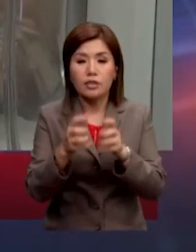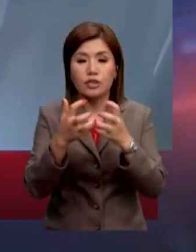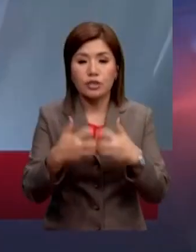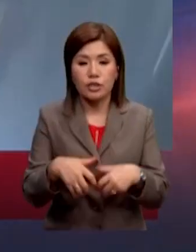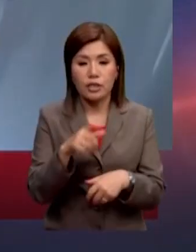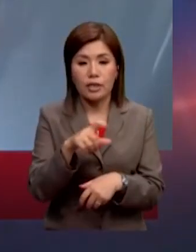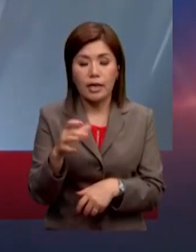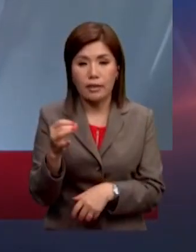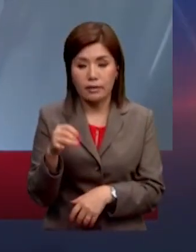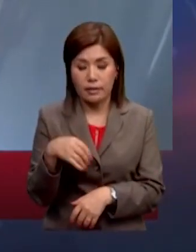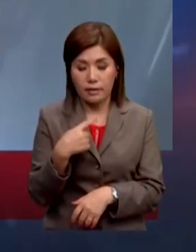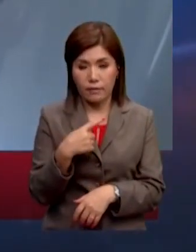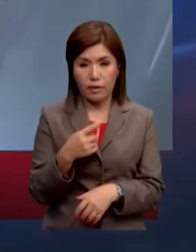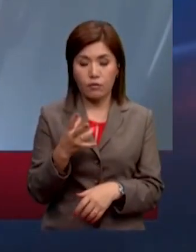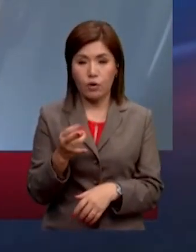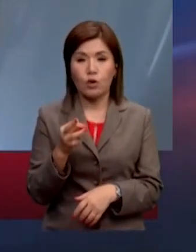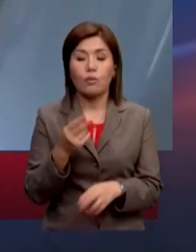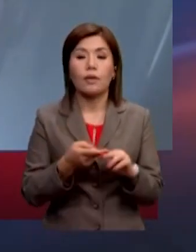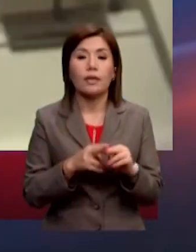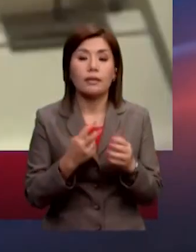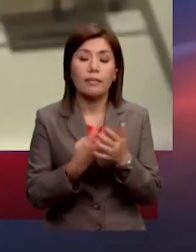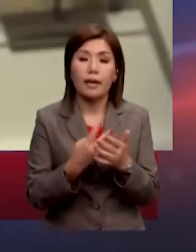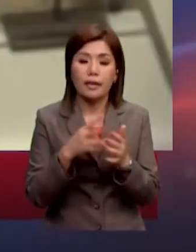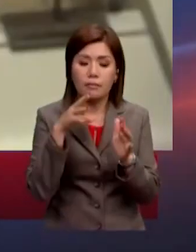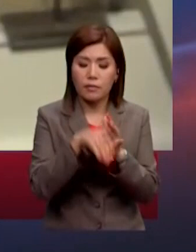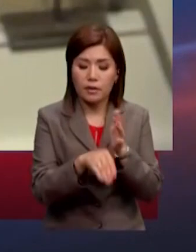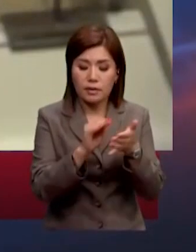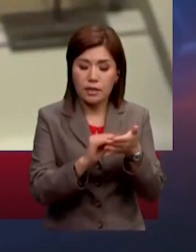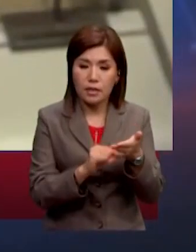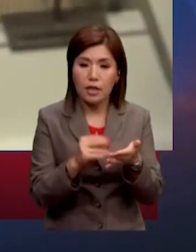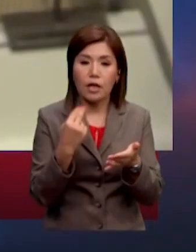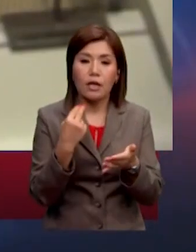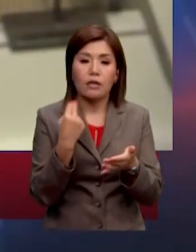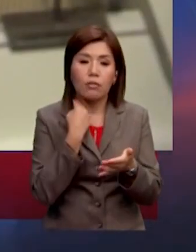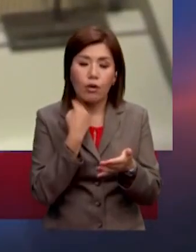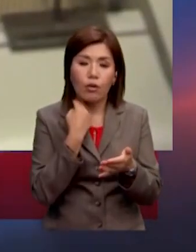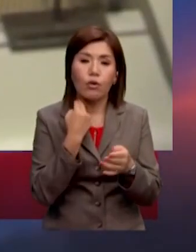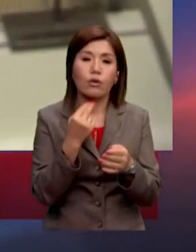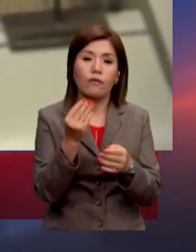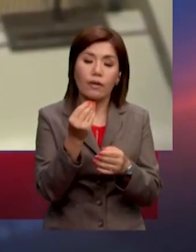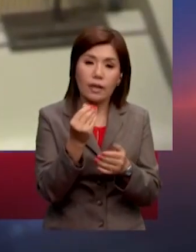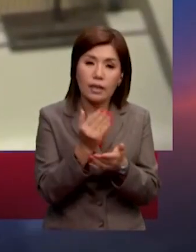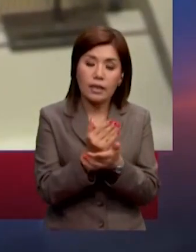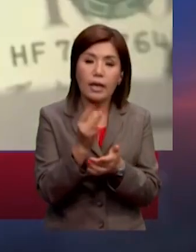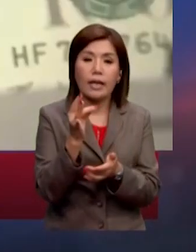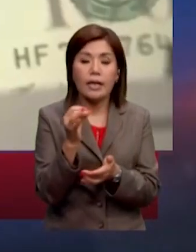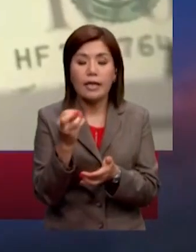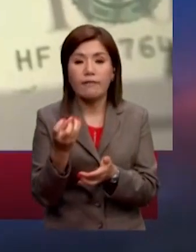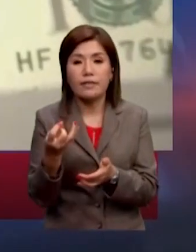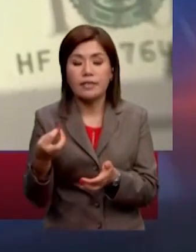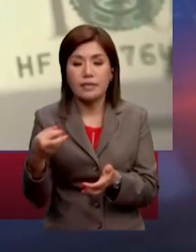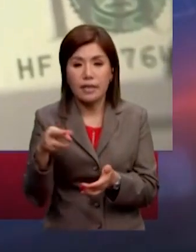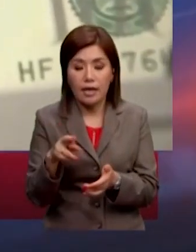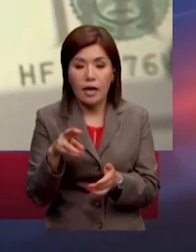некоторые аналитики. В частности, показатель не включает в себя погашение по долговому финансированию и реинвестиции.